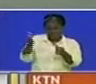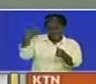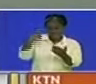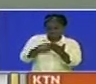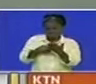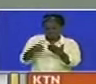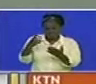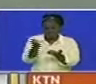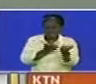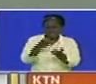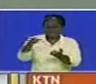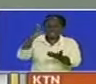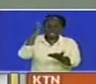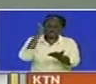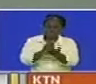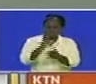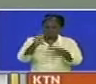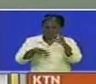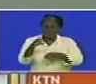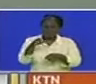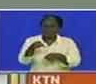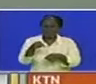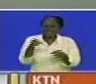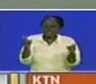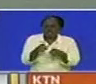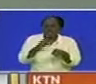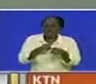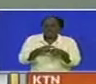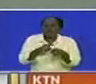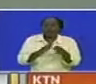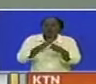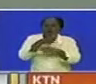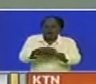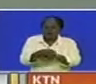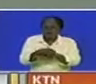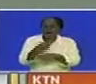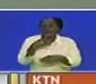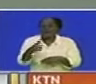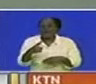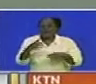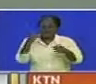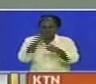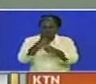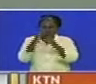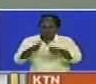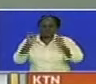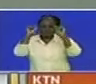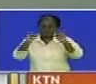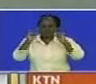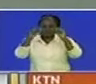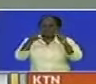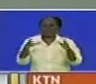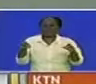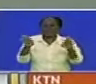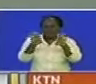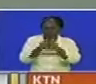shughuli kwenye shamba hilo la makonge zilisitishwa kwa muda baada zaidi ya wafanyikazi 100 ambao walikuwa wamegoma kufunga barabara